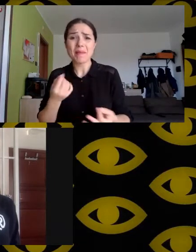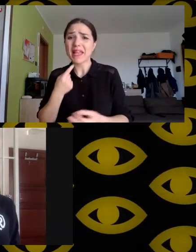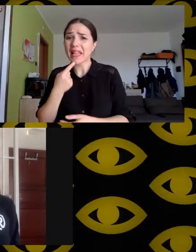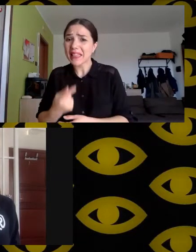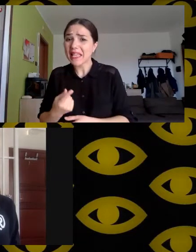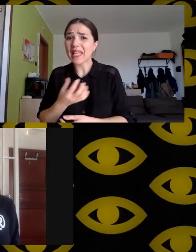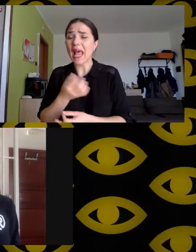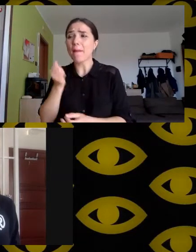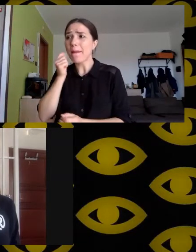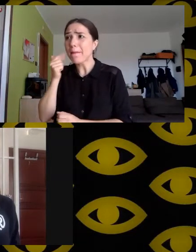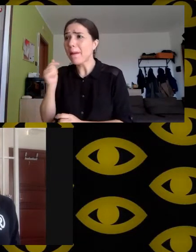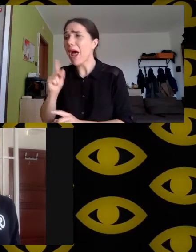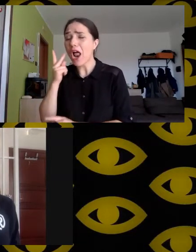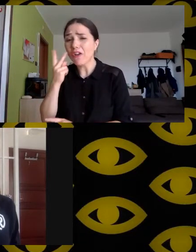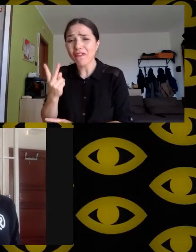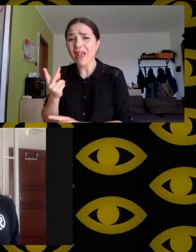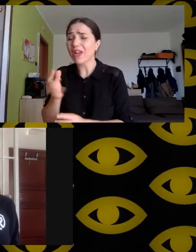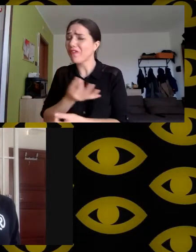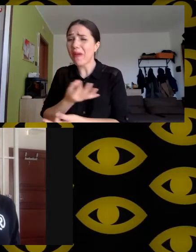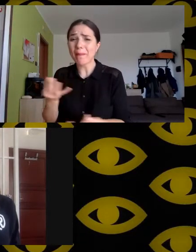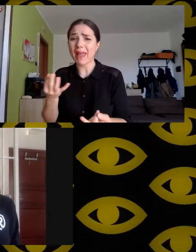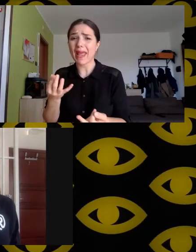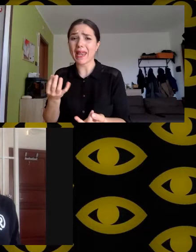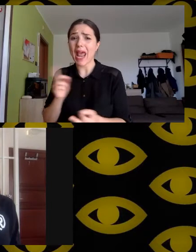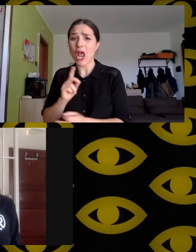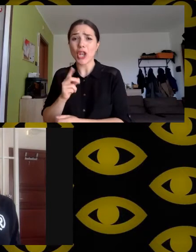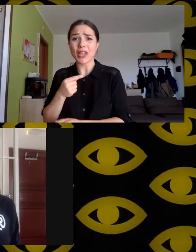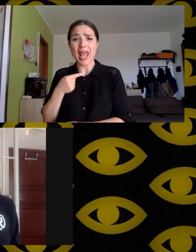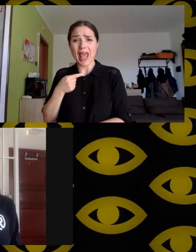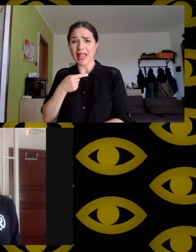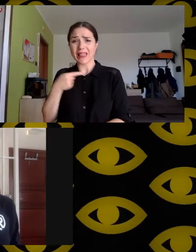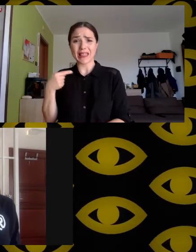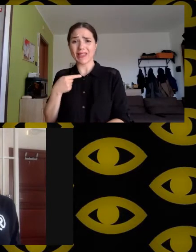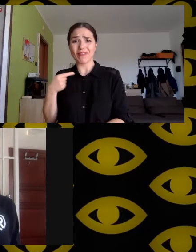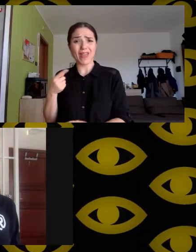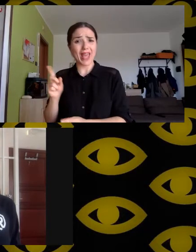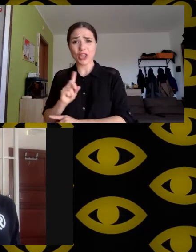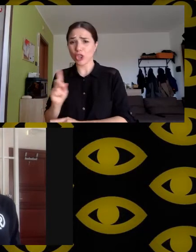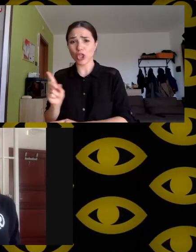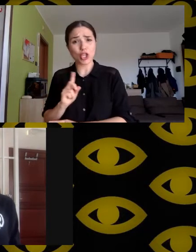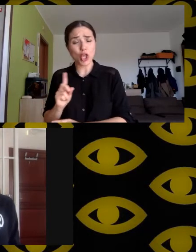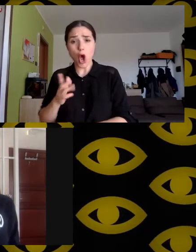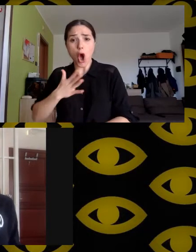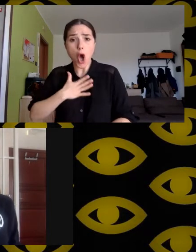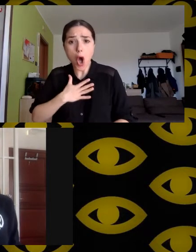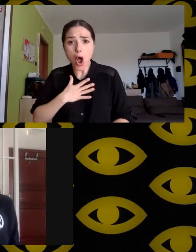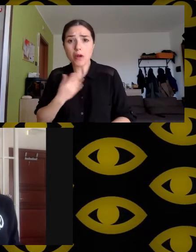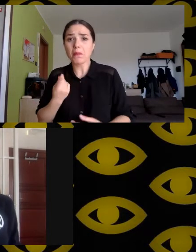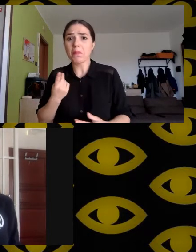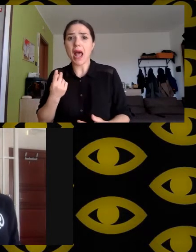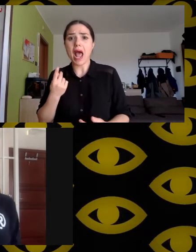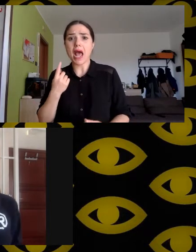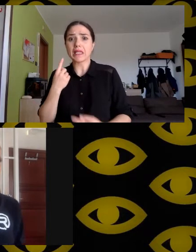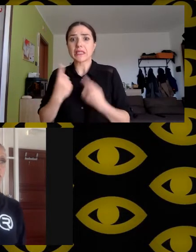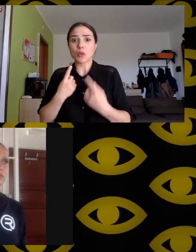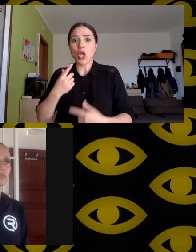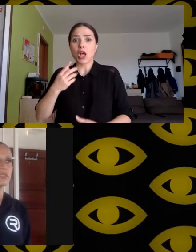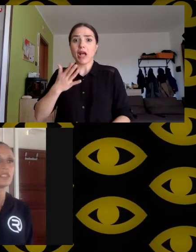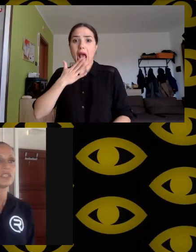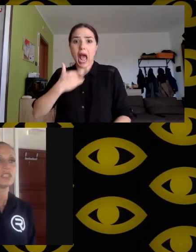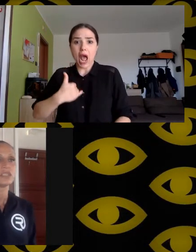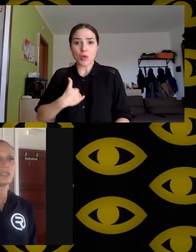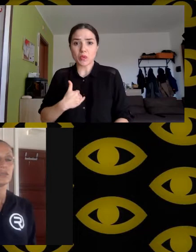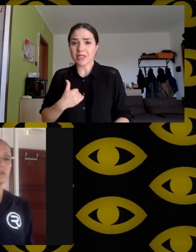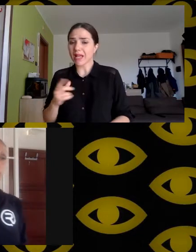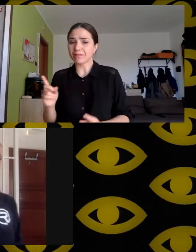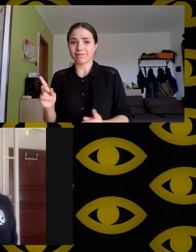dirlo ai genitori, va bene dirlo ai professori, che non è una cosa da nascondere, non è una colpa, non è una condizione che ci siamo scelti. Io credo